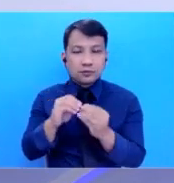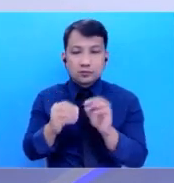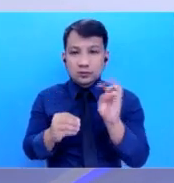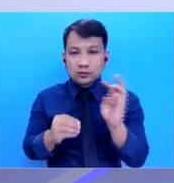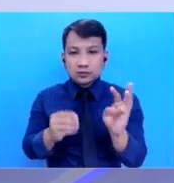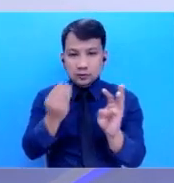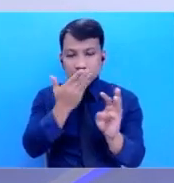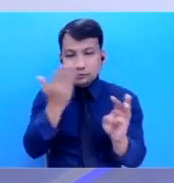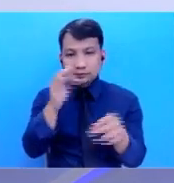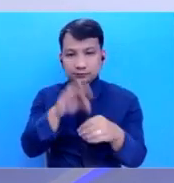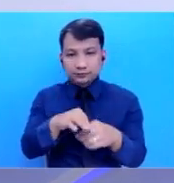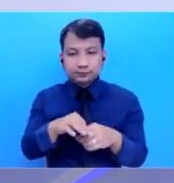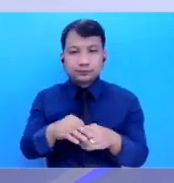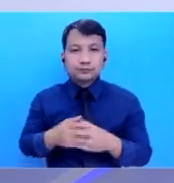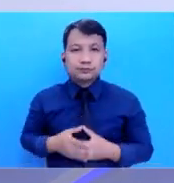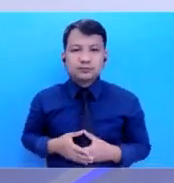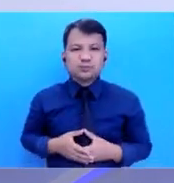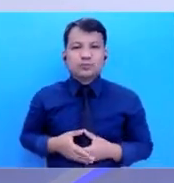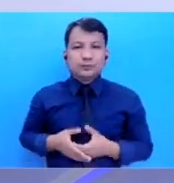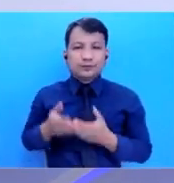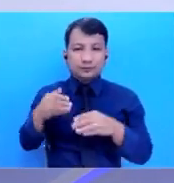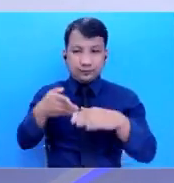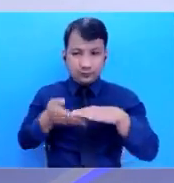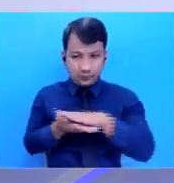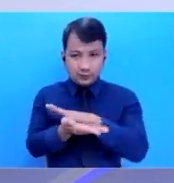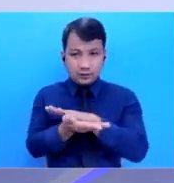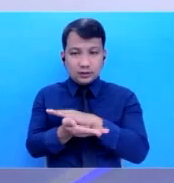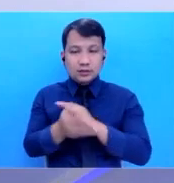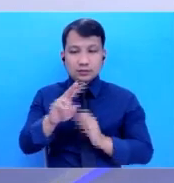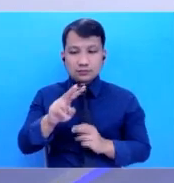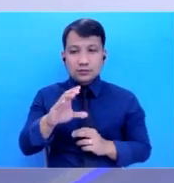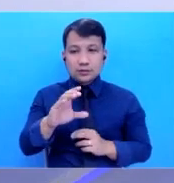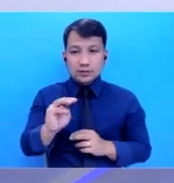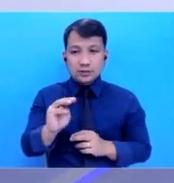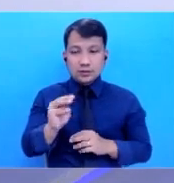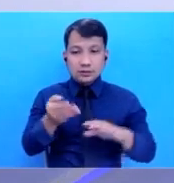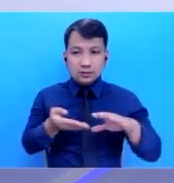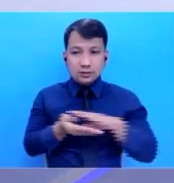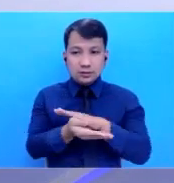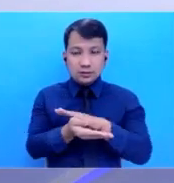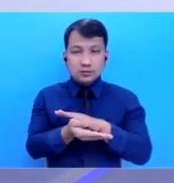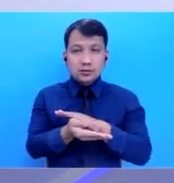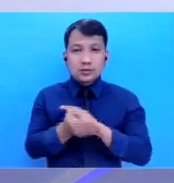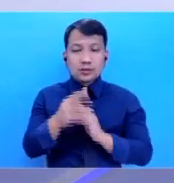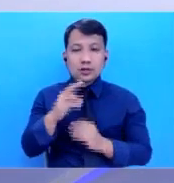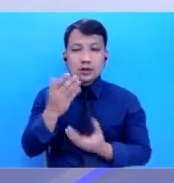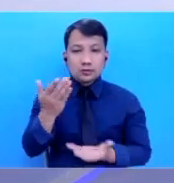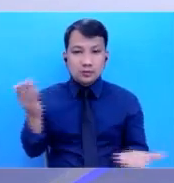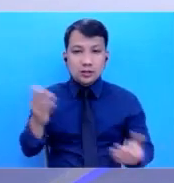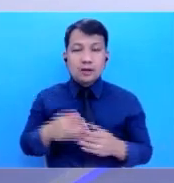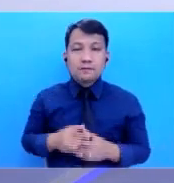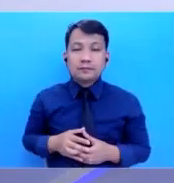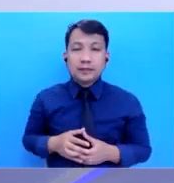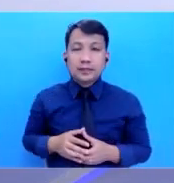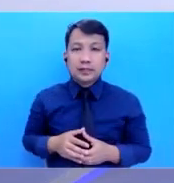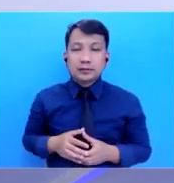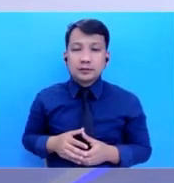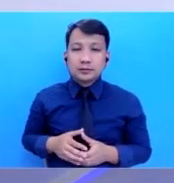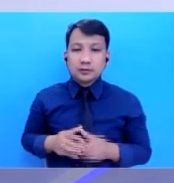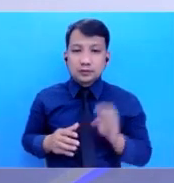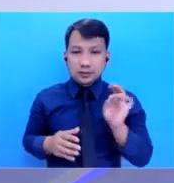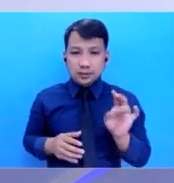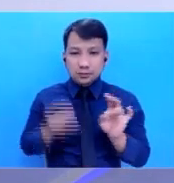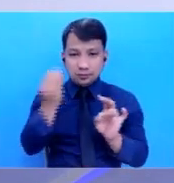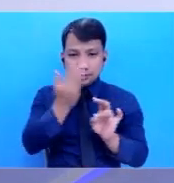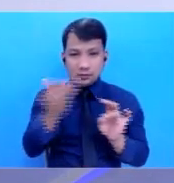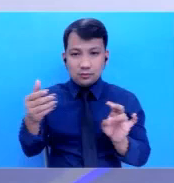nasagutan na ang balota, ipapasok mo po yan sa balota sa vote counting machine o VCM. Step 7,